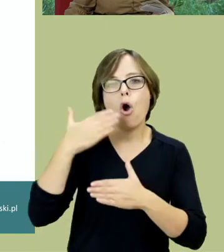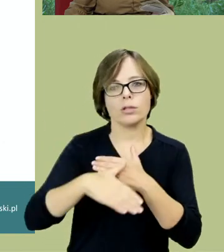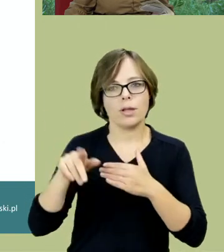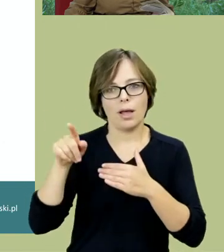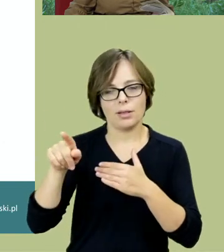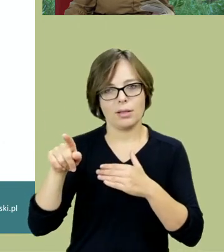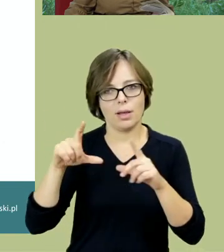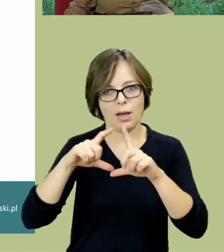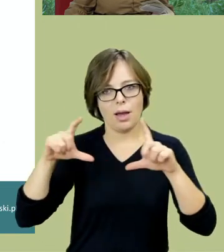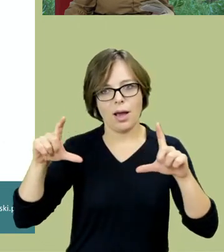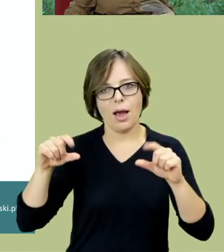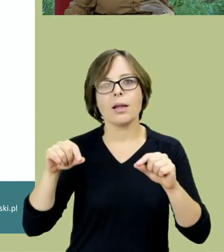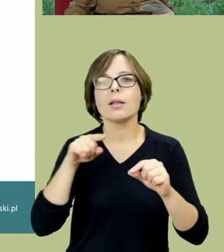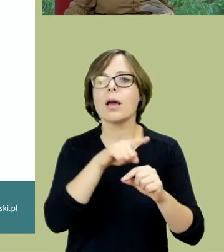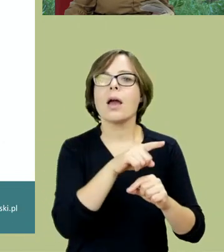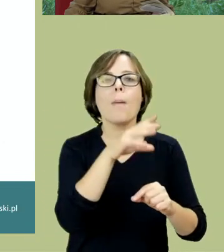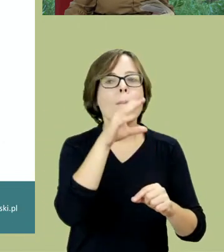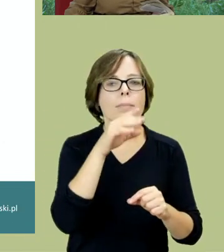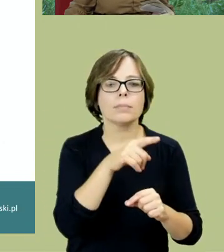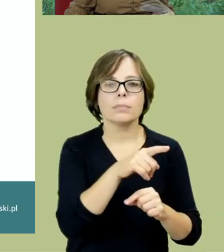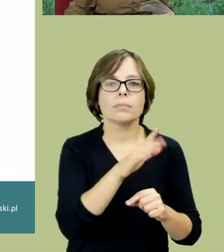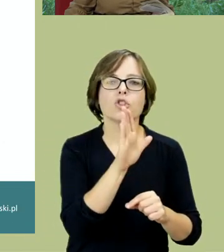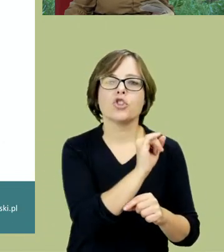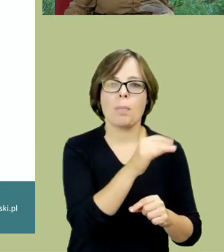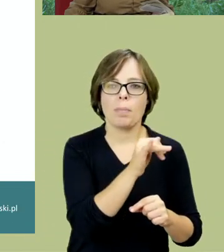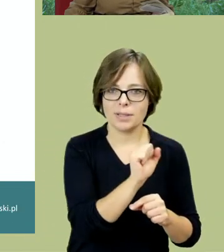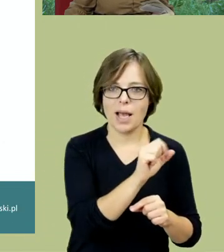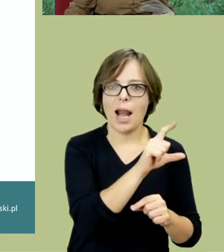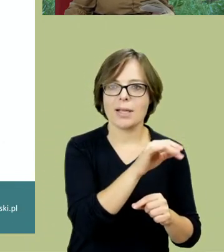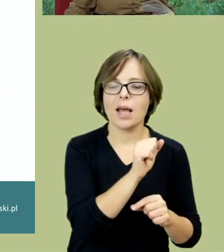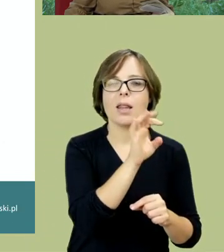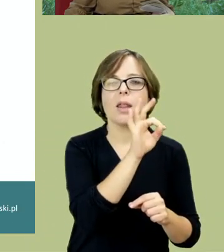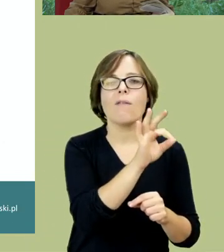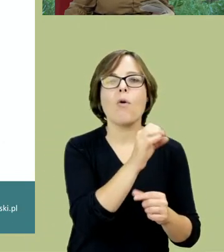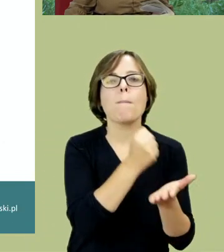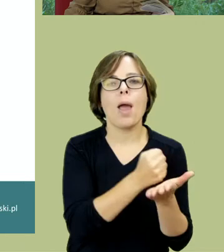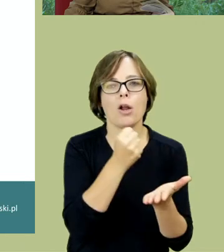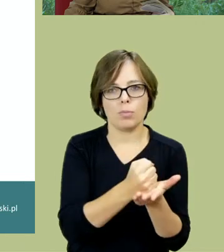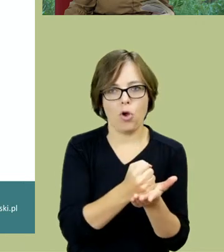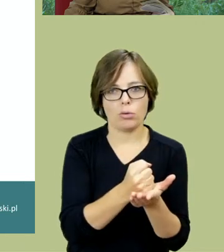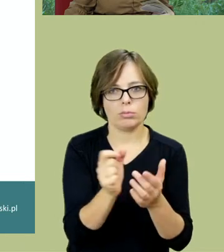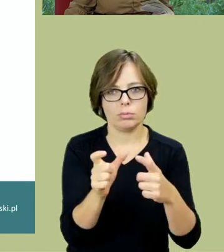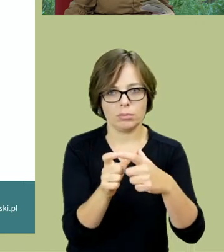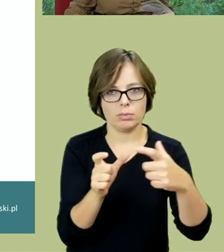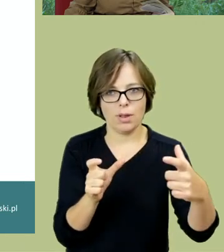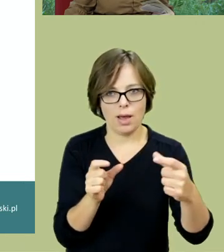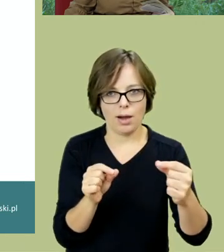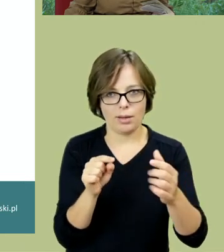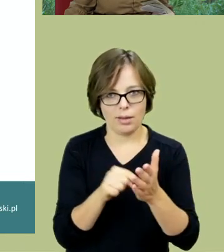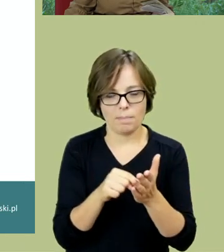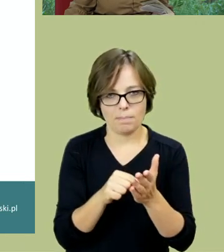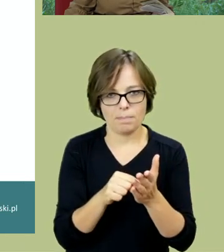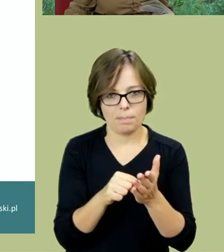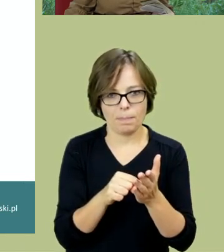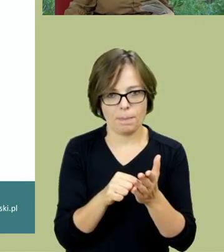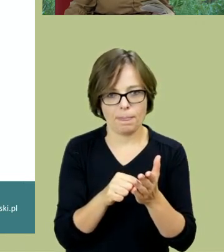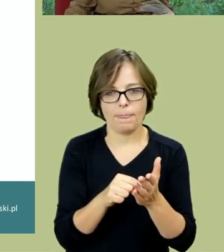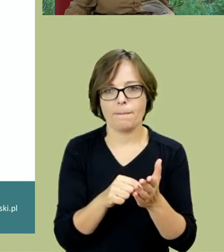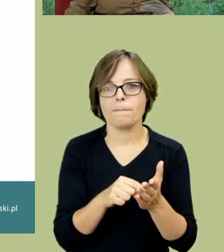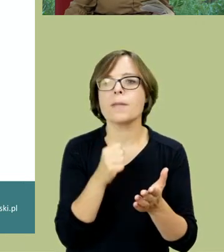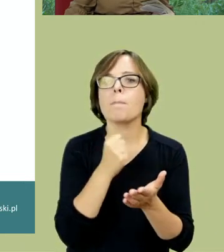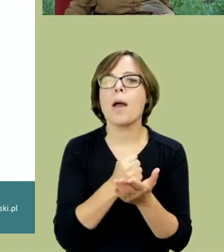z paszportu Aleksandry Szczerbińskiej, kartę, którą z paszportu wydanego